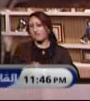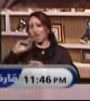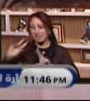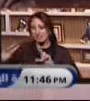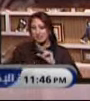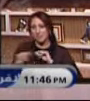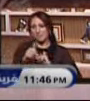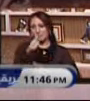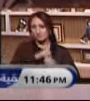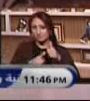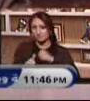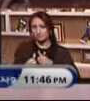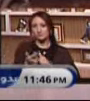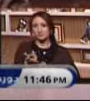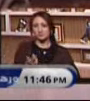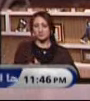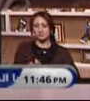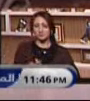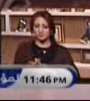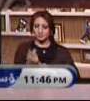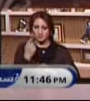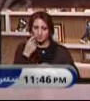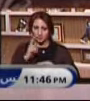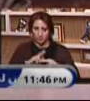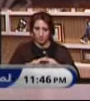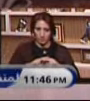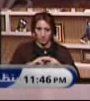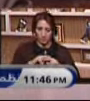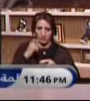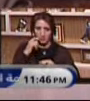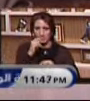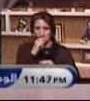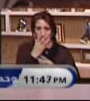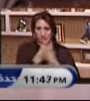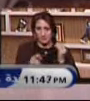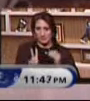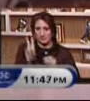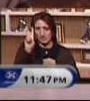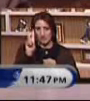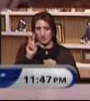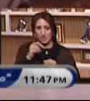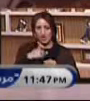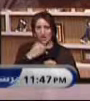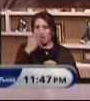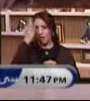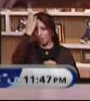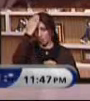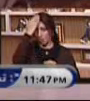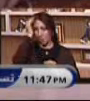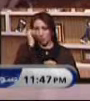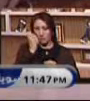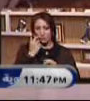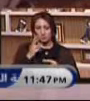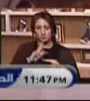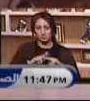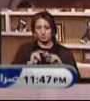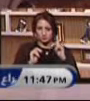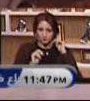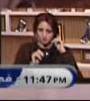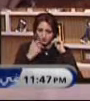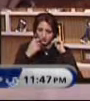لأن بنات عمر السبعة ابن عبد العزيز دخل عليهم العيد، قال أين بناتي؟ قال هم محرجات منك يا